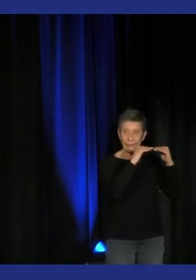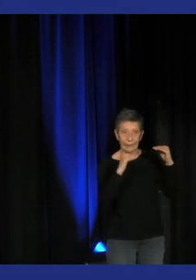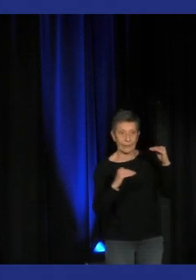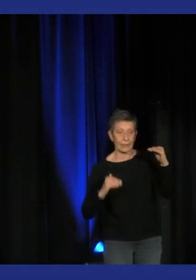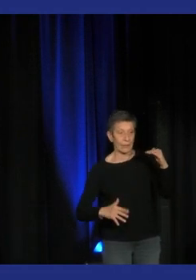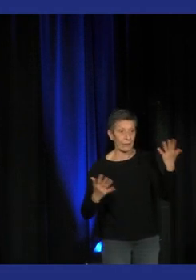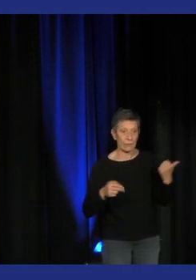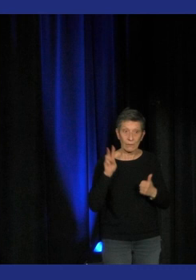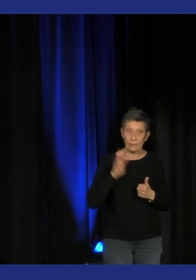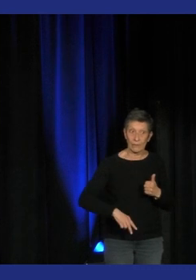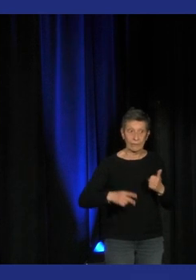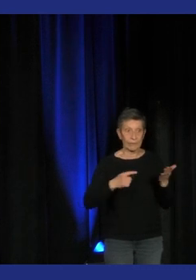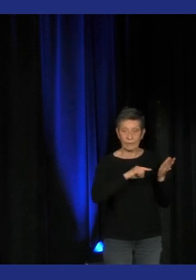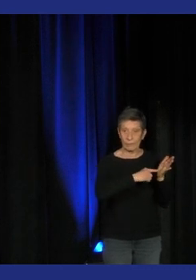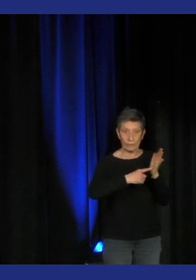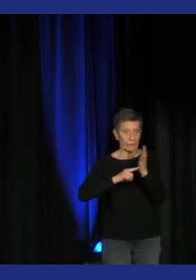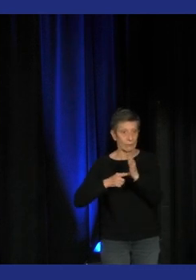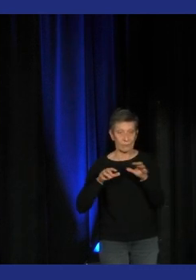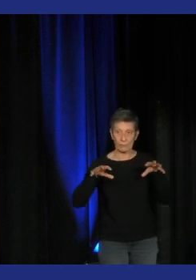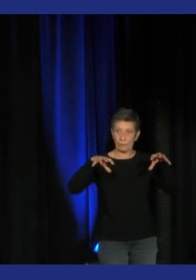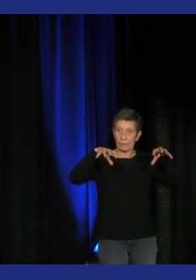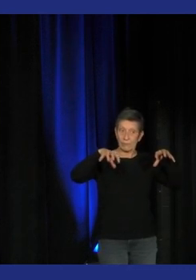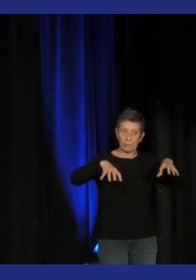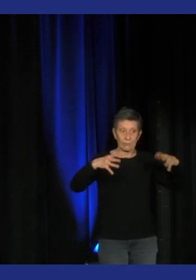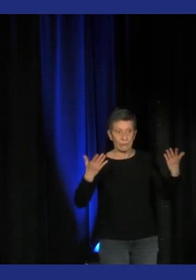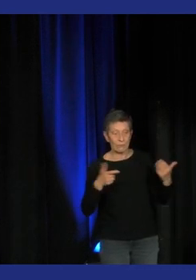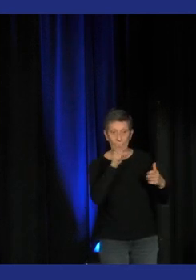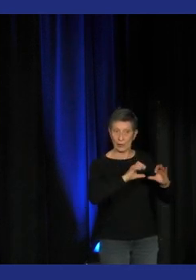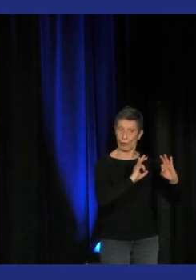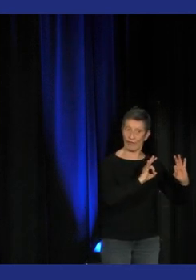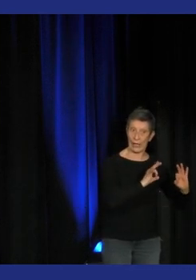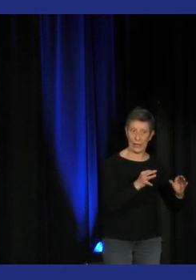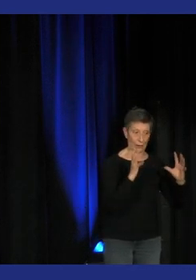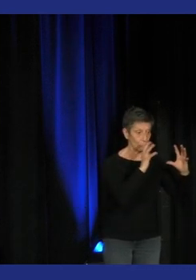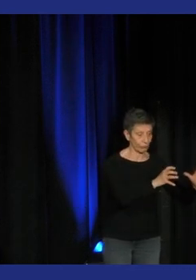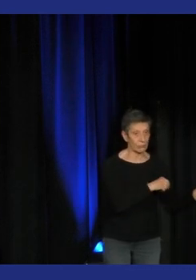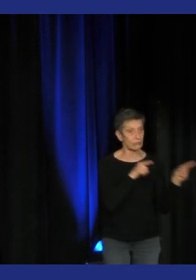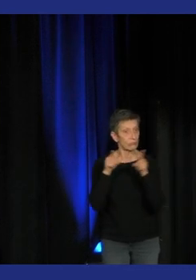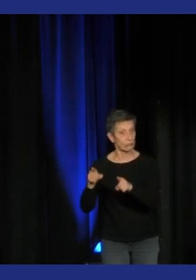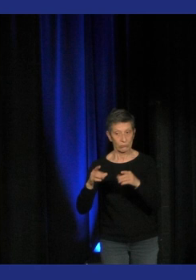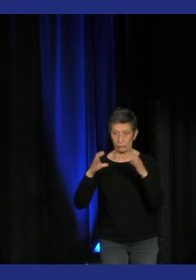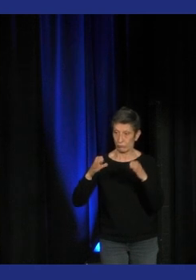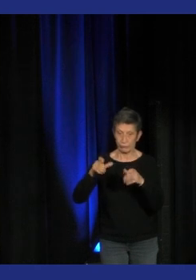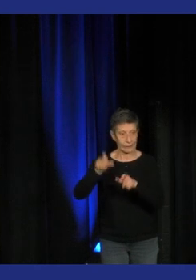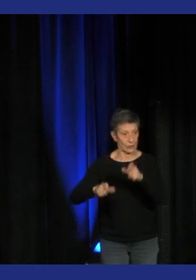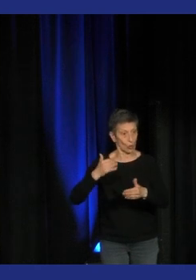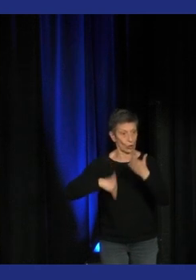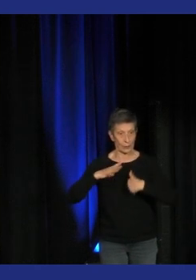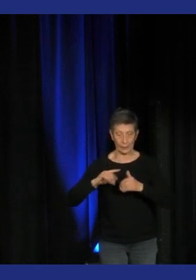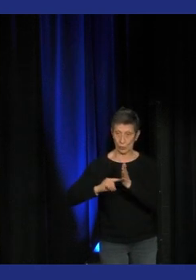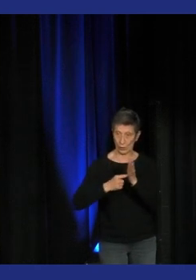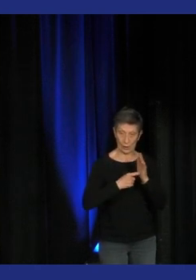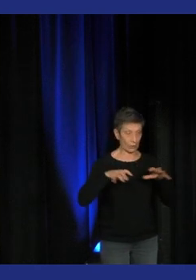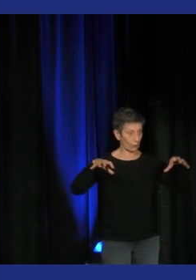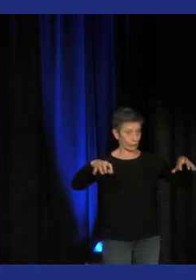les vies entre les deux identités socialement construites, que sont celles des personnes valides d'un côté et celles des personnes handicapées. Il y a